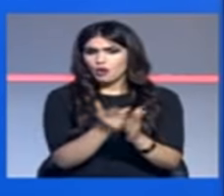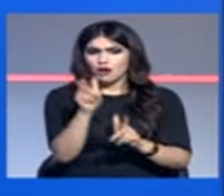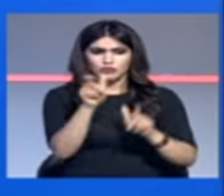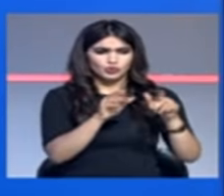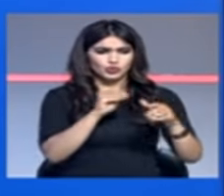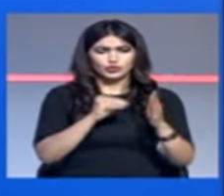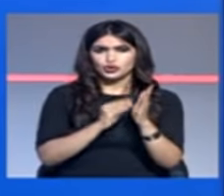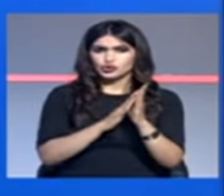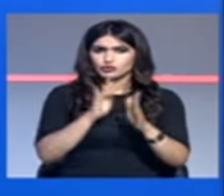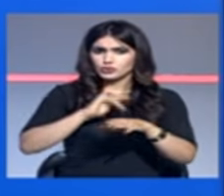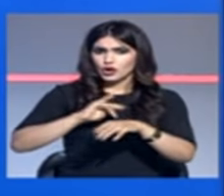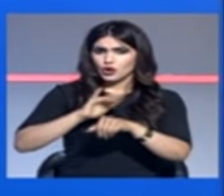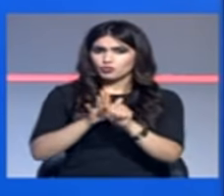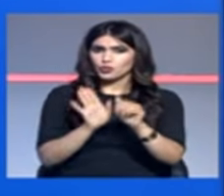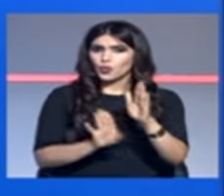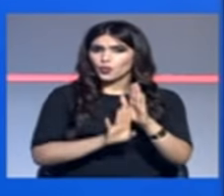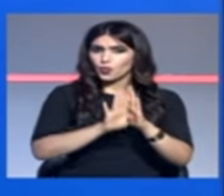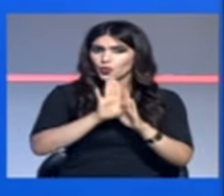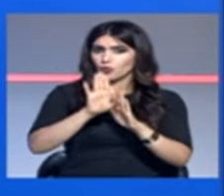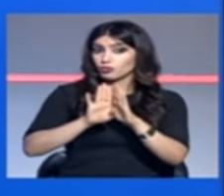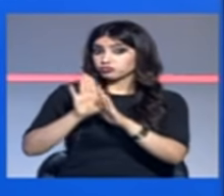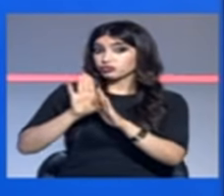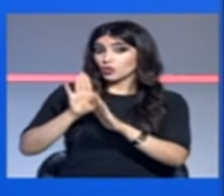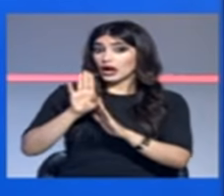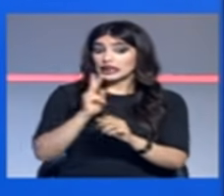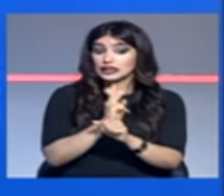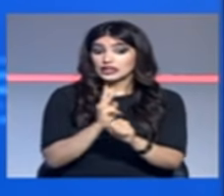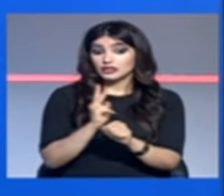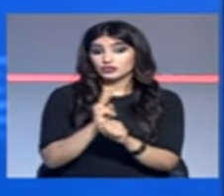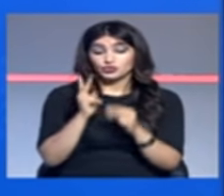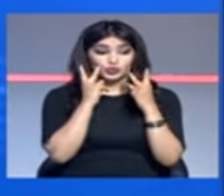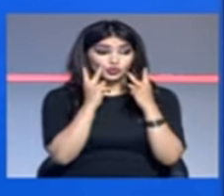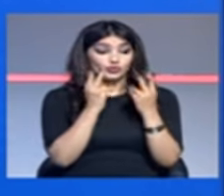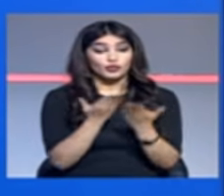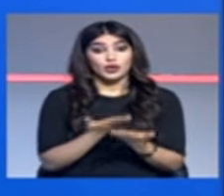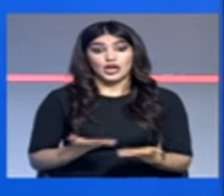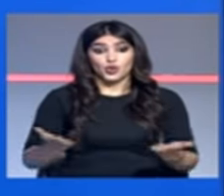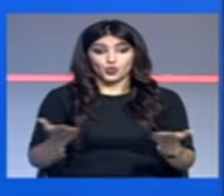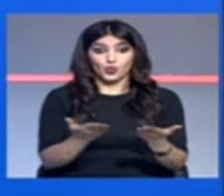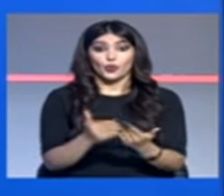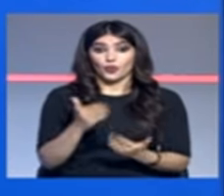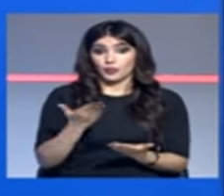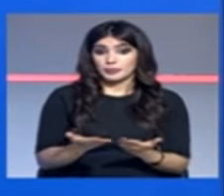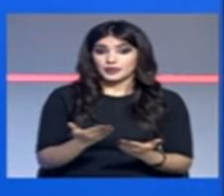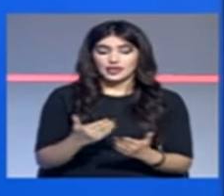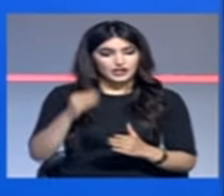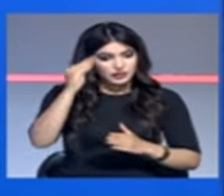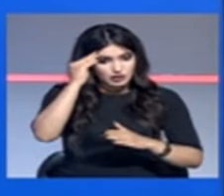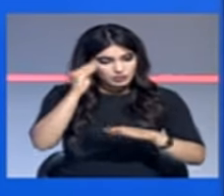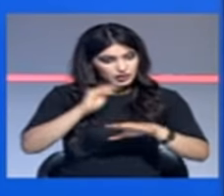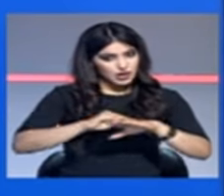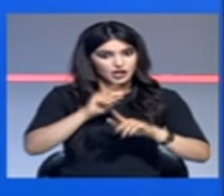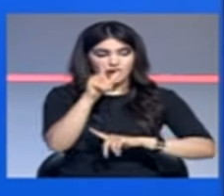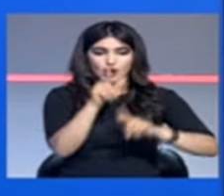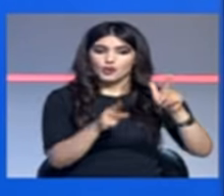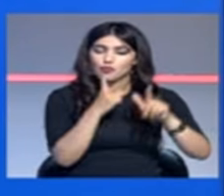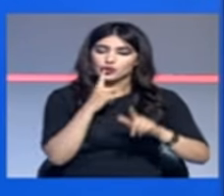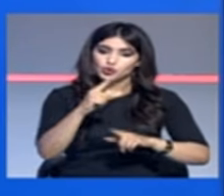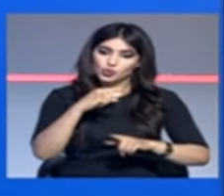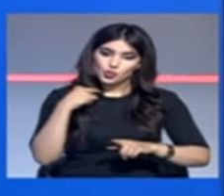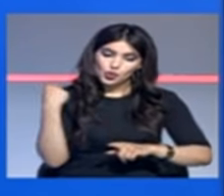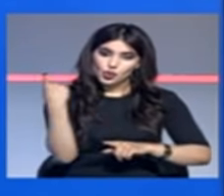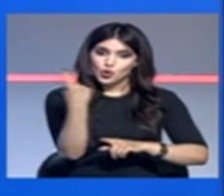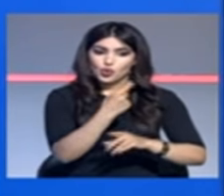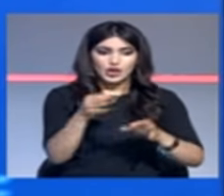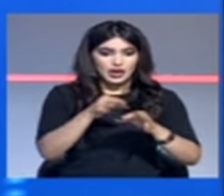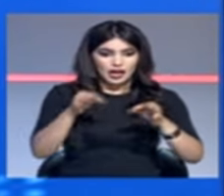في مستوى مرتفع، وهذايا لازمنا اليوم وعي كبير منا بكل، راهو